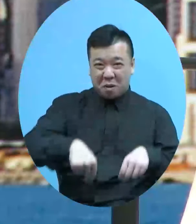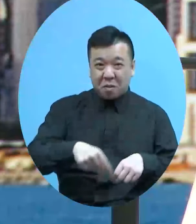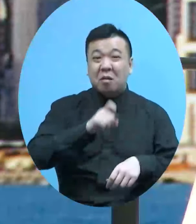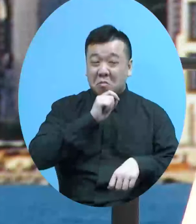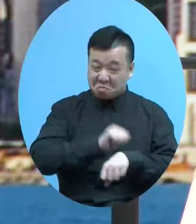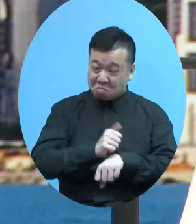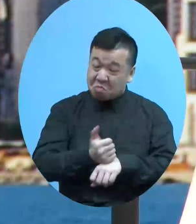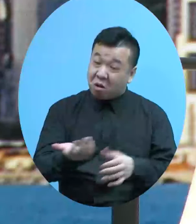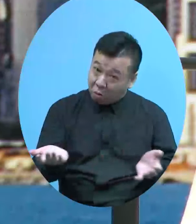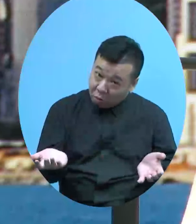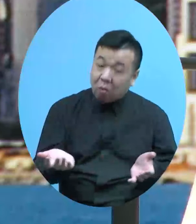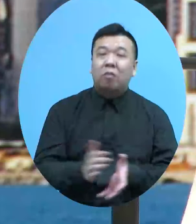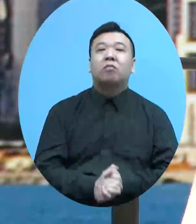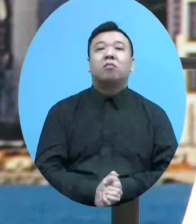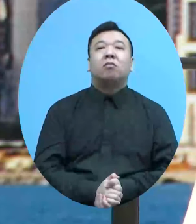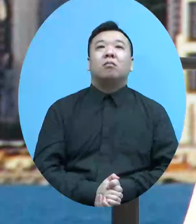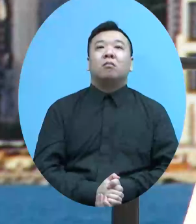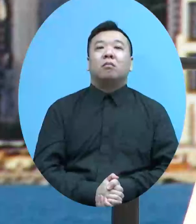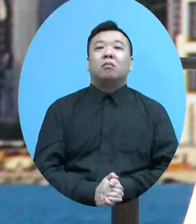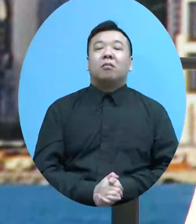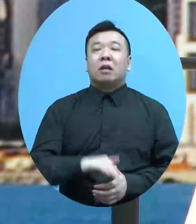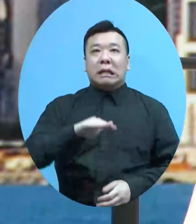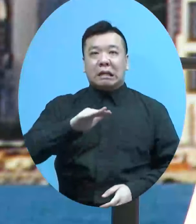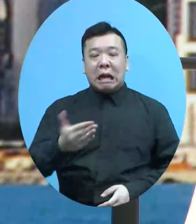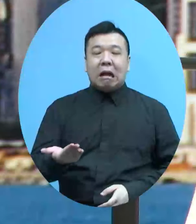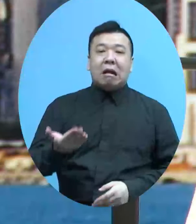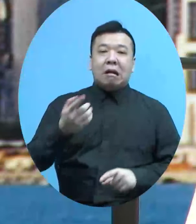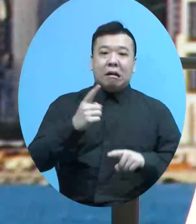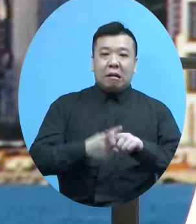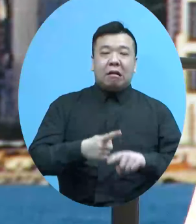會有機會的但是反而就是如果自己是有一點點病徵的人士就盡量接受測試